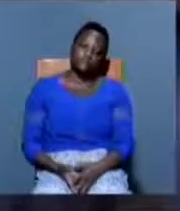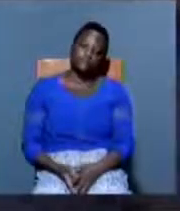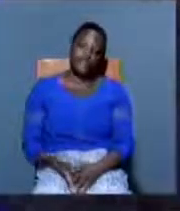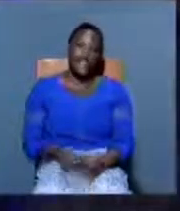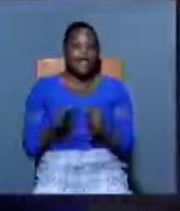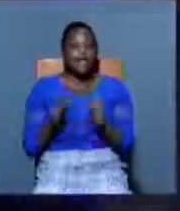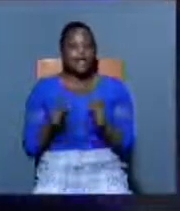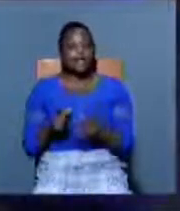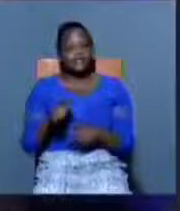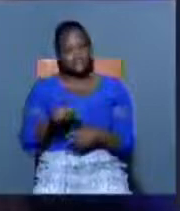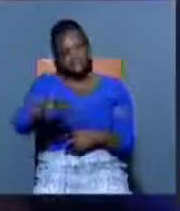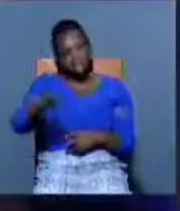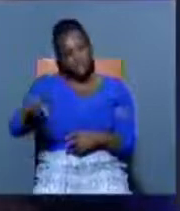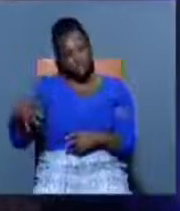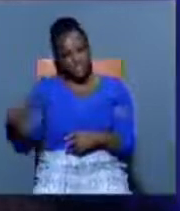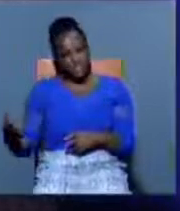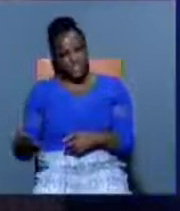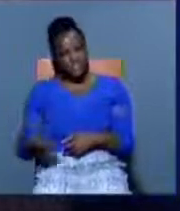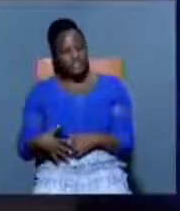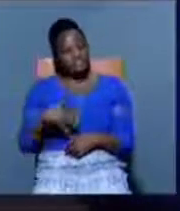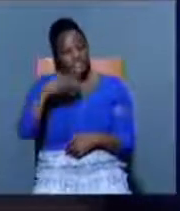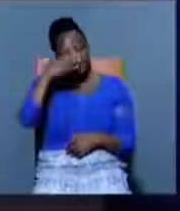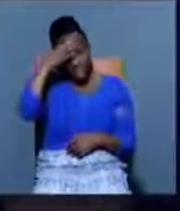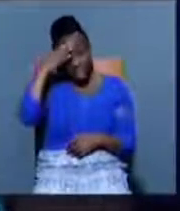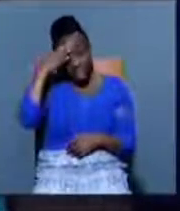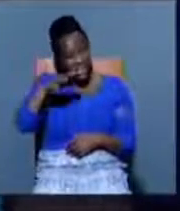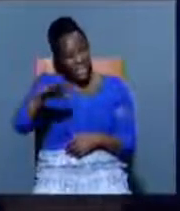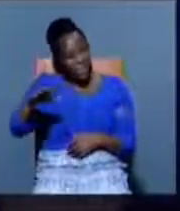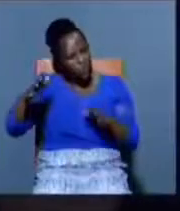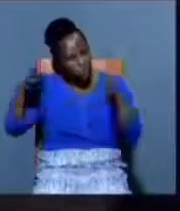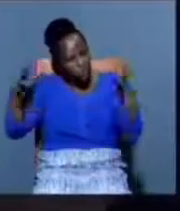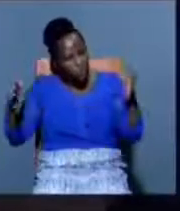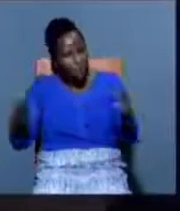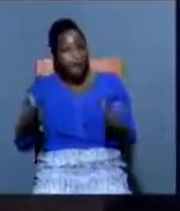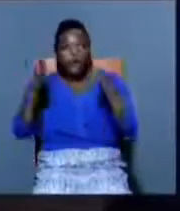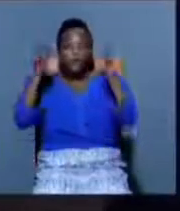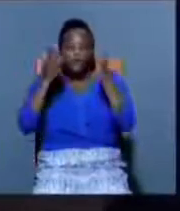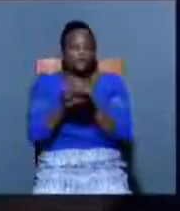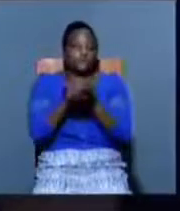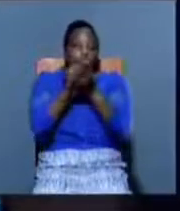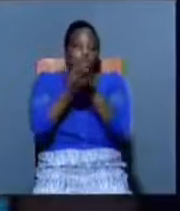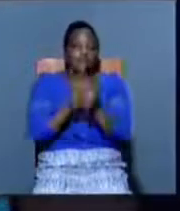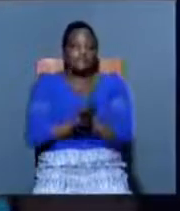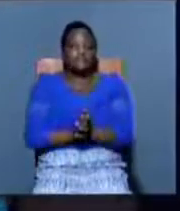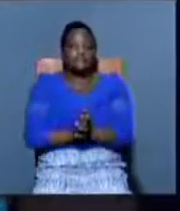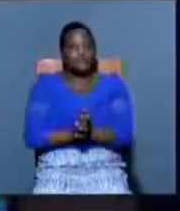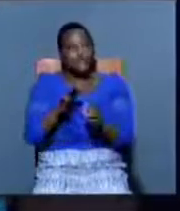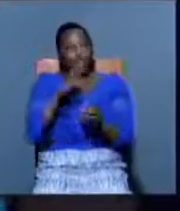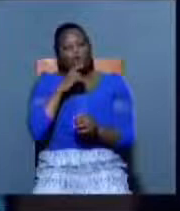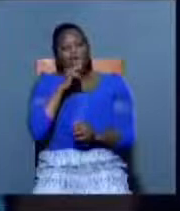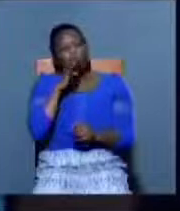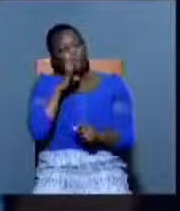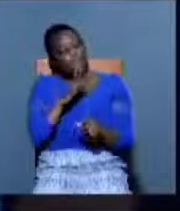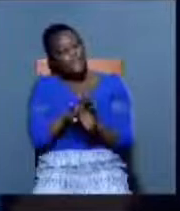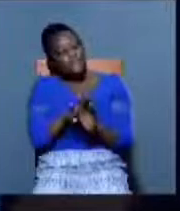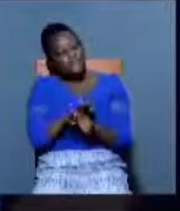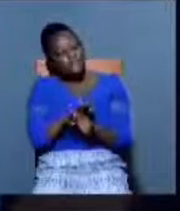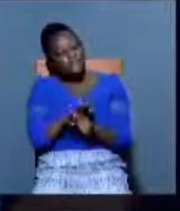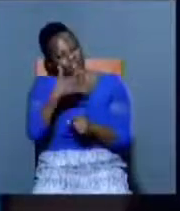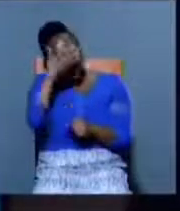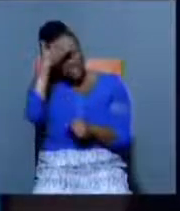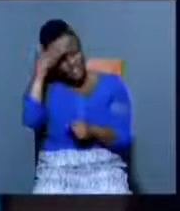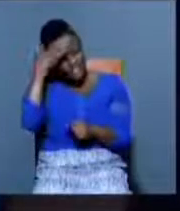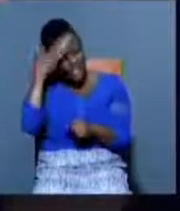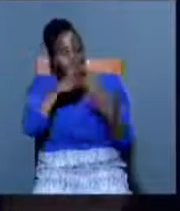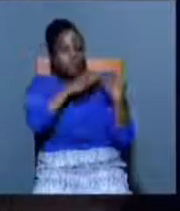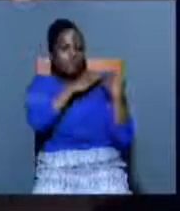Lakini ikija maeneo mengine tunajisahau. Na eneo kubwa ambalo sasa hivi Mungu atusaidie, wanaume wengi tumesahau